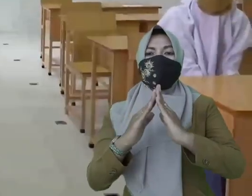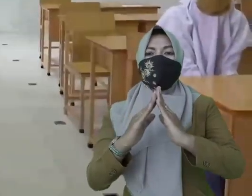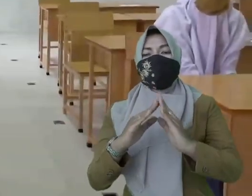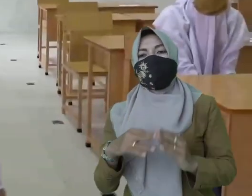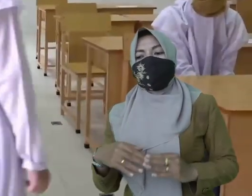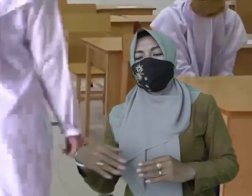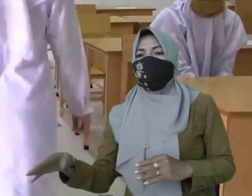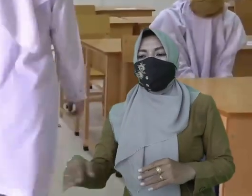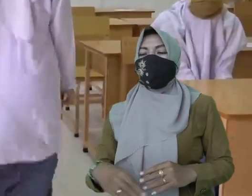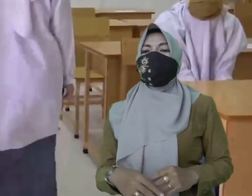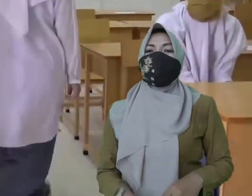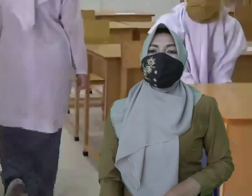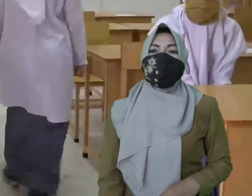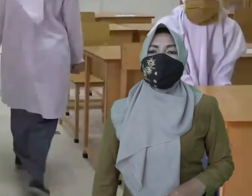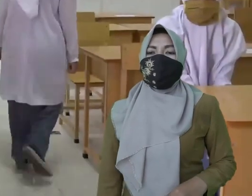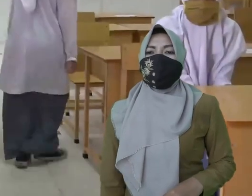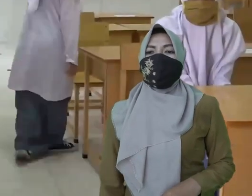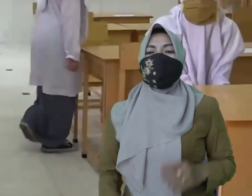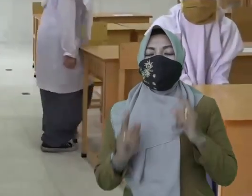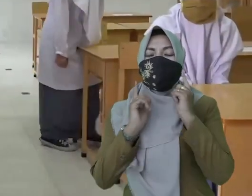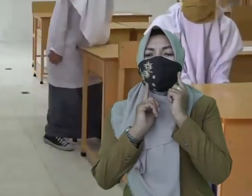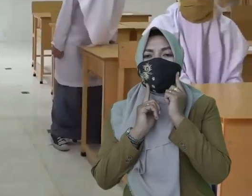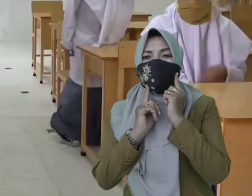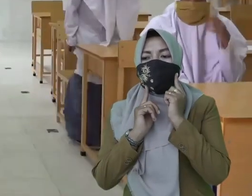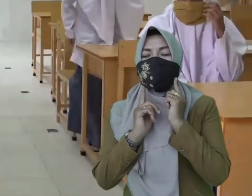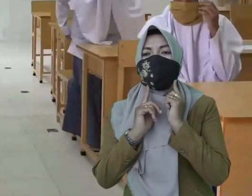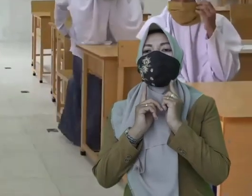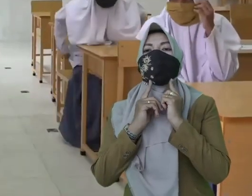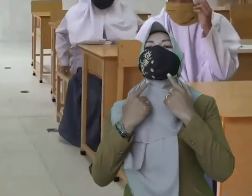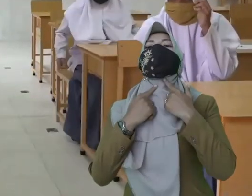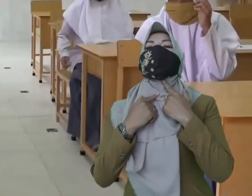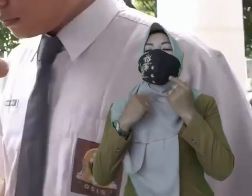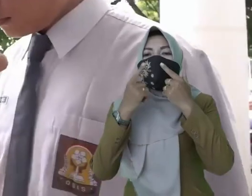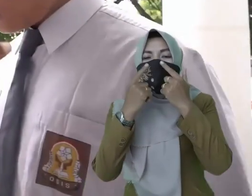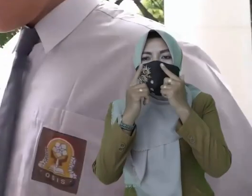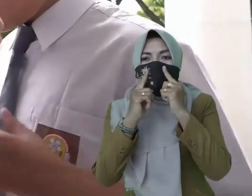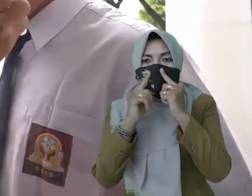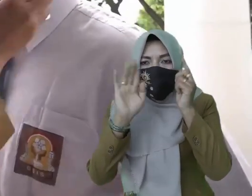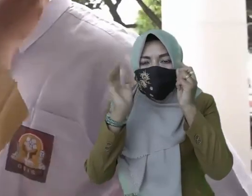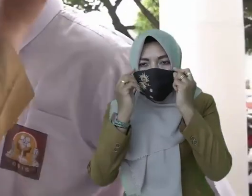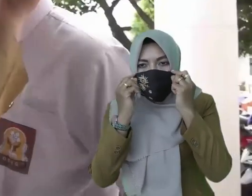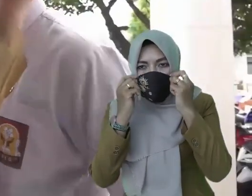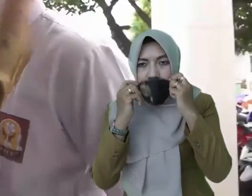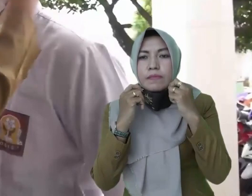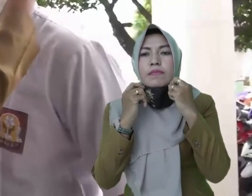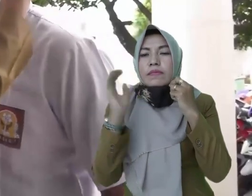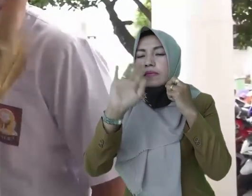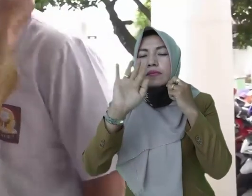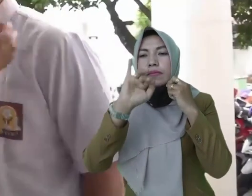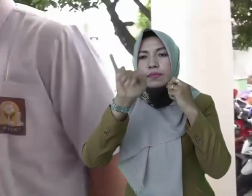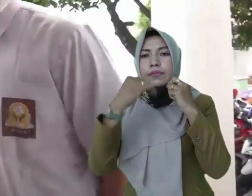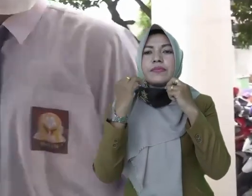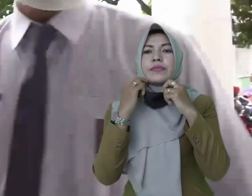kan. Antara guru dengan murid kan seperti anak, Pak Guru gitu kan. Memasang. Nah, pasangnya harus tutup hidung. Nah,